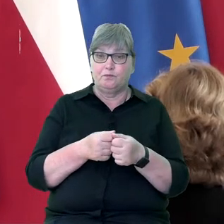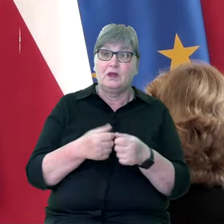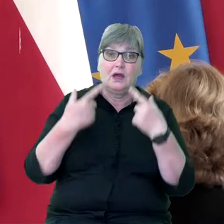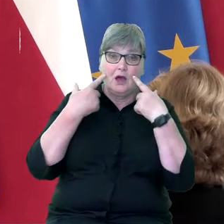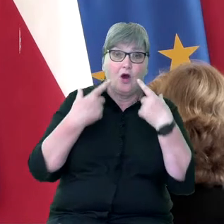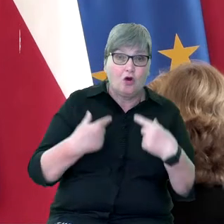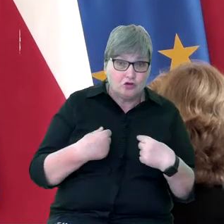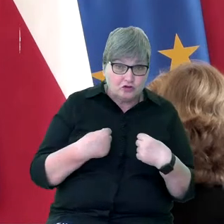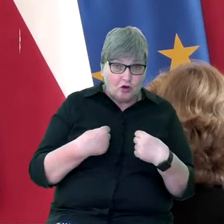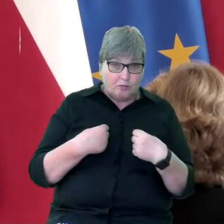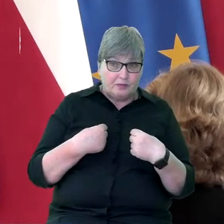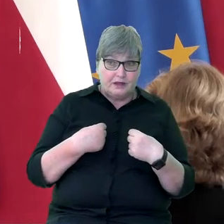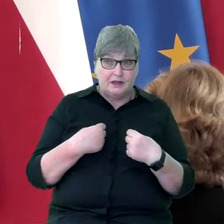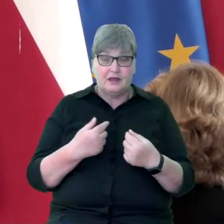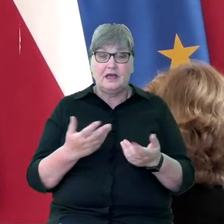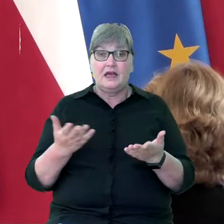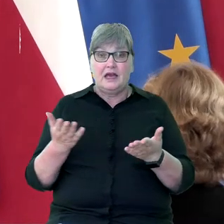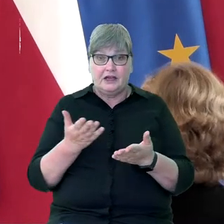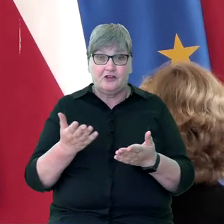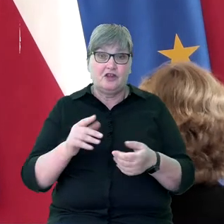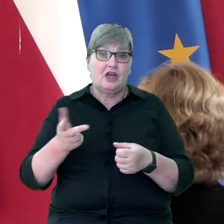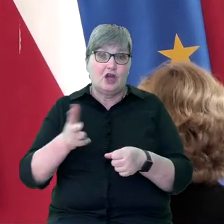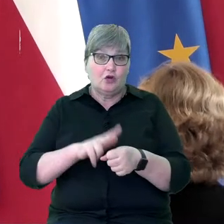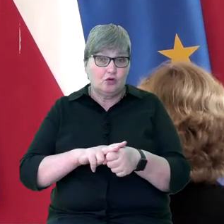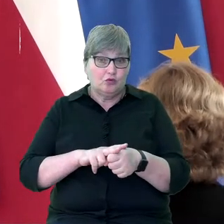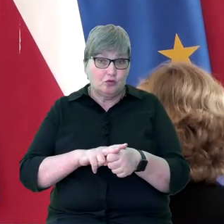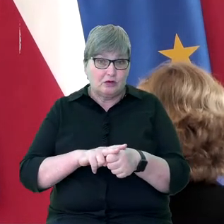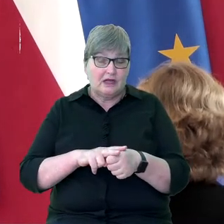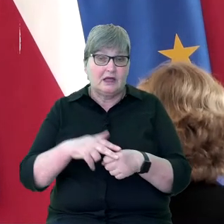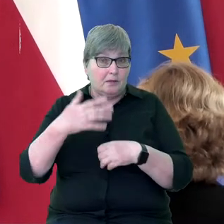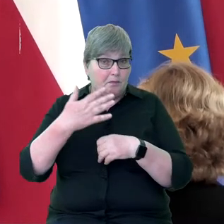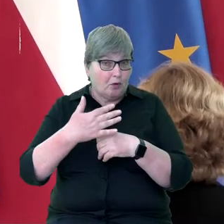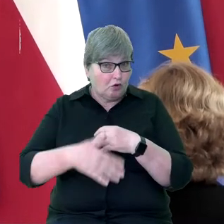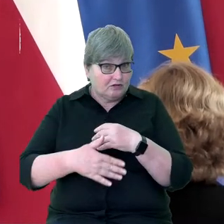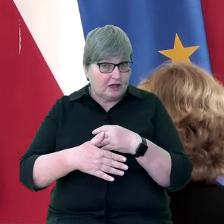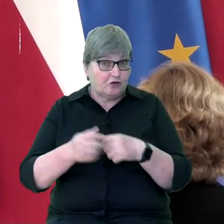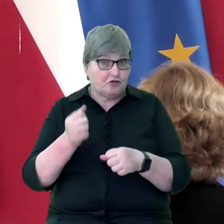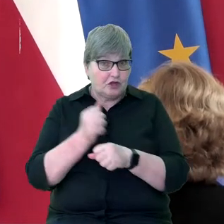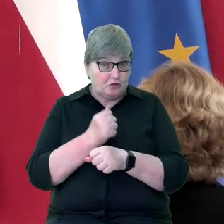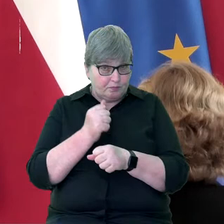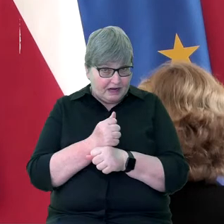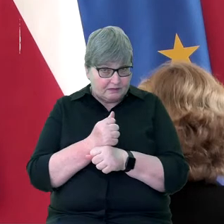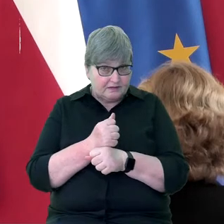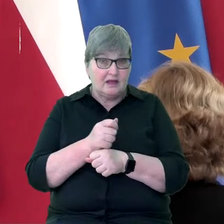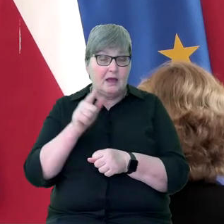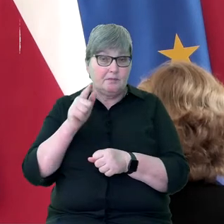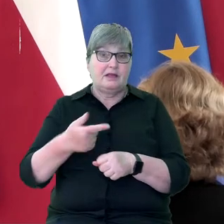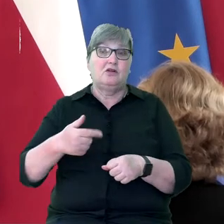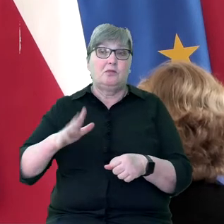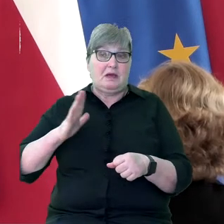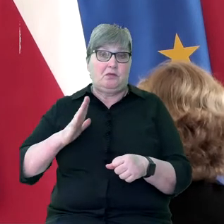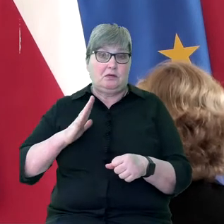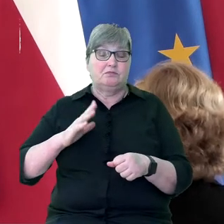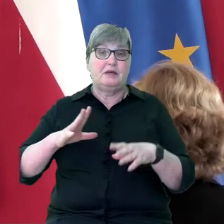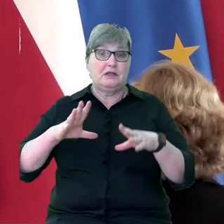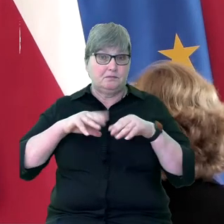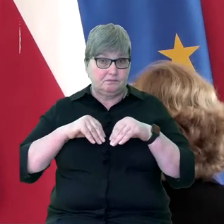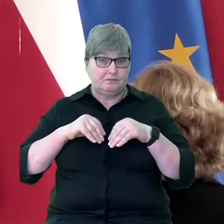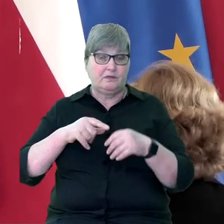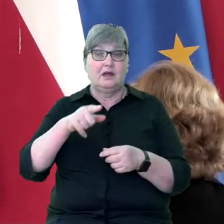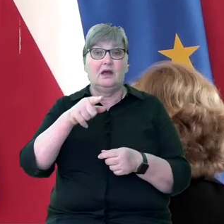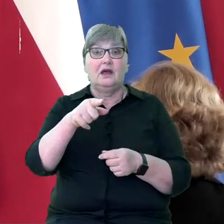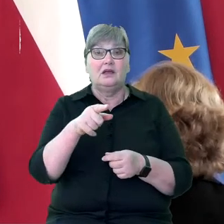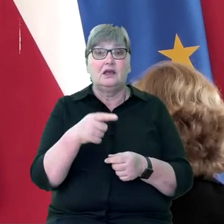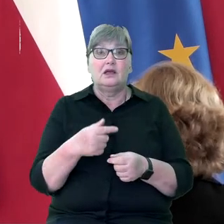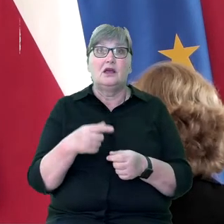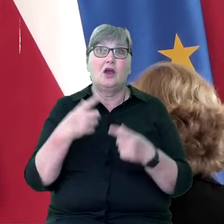z chwilą zakończenia aktywności zawodowej zostanie zabezpieczony. Wreszcie osób, których stosunek do państwa, ich prawa i